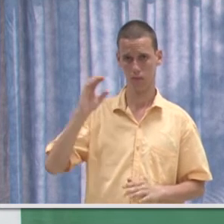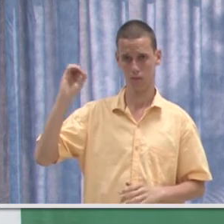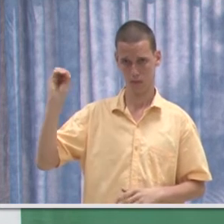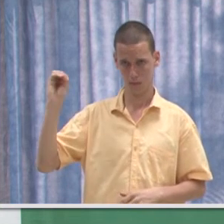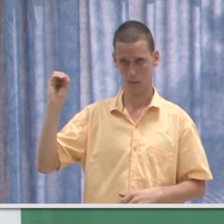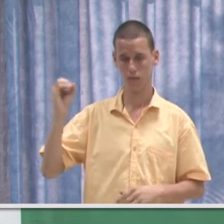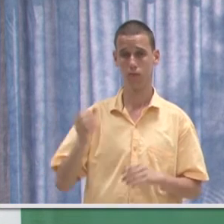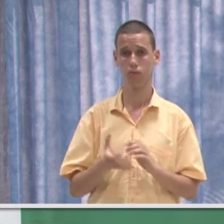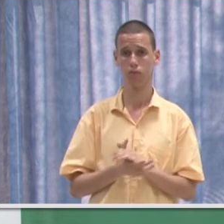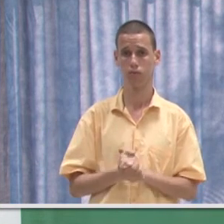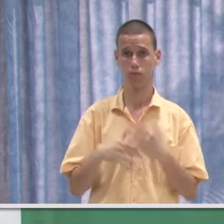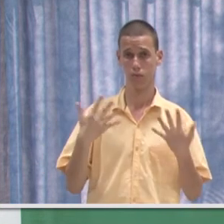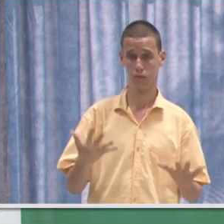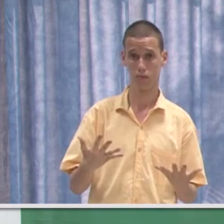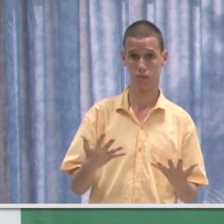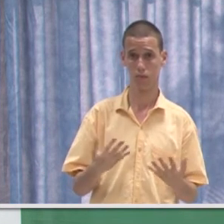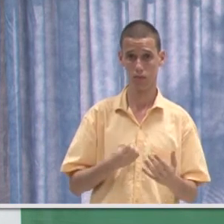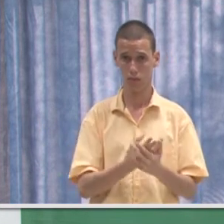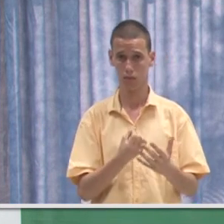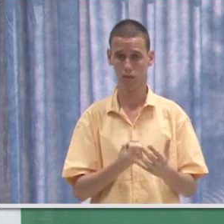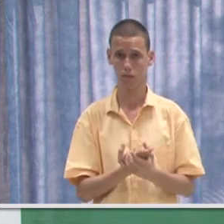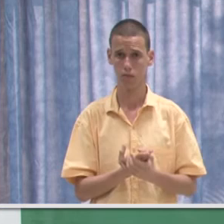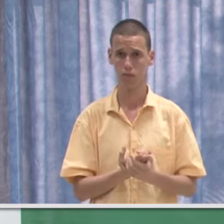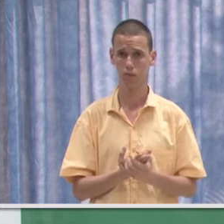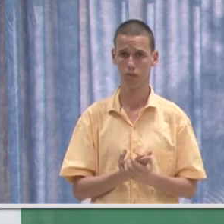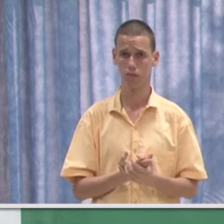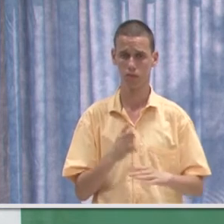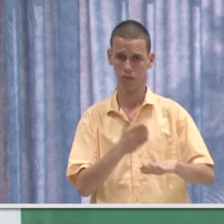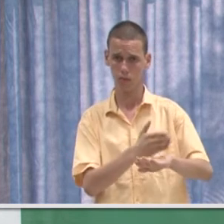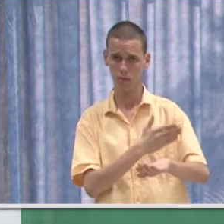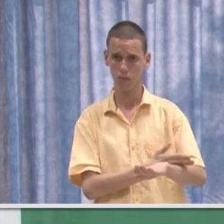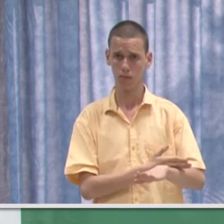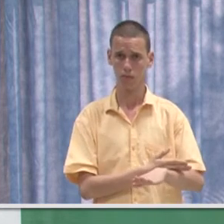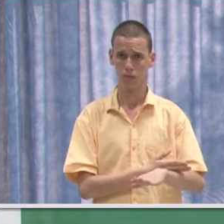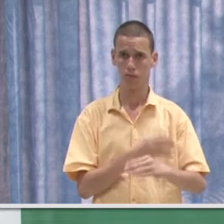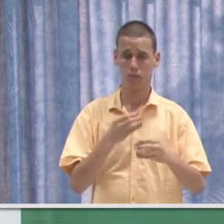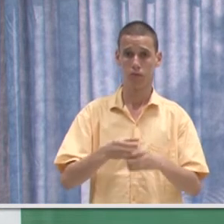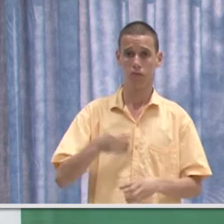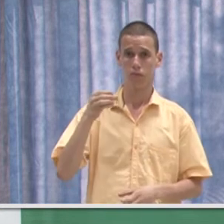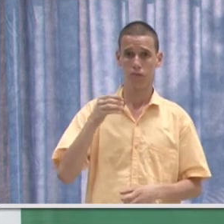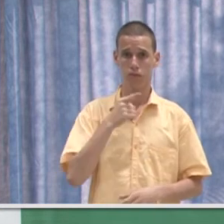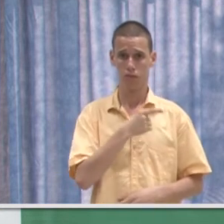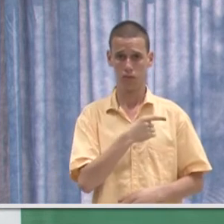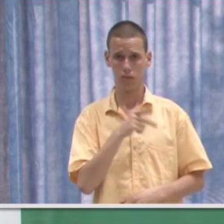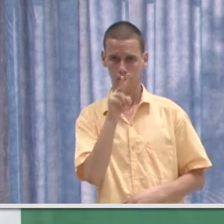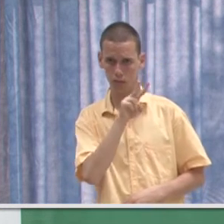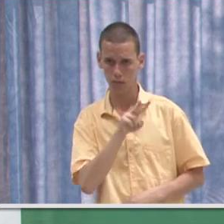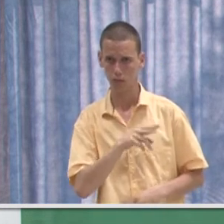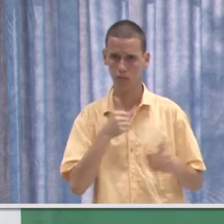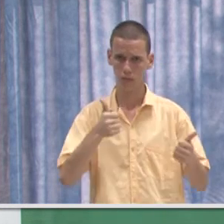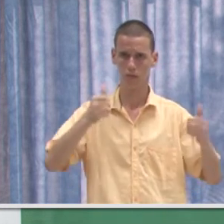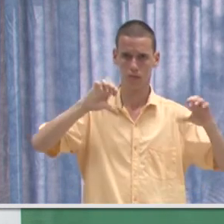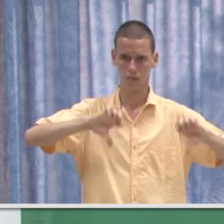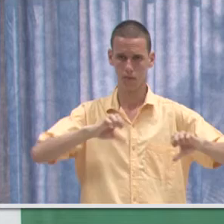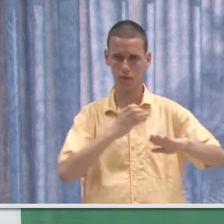scientifique. On nous fait une façon bien. Il y a un produit organique. Il y a un test effectiveness